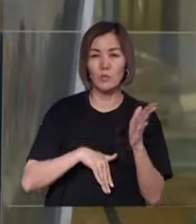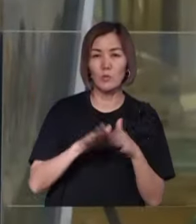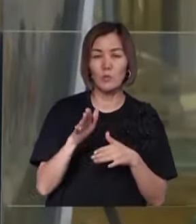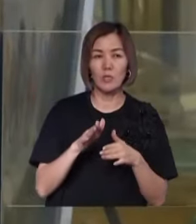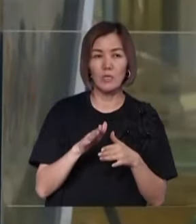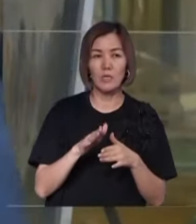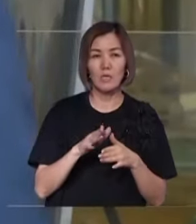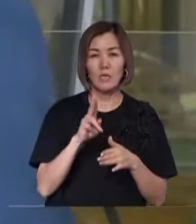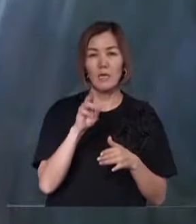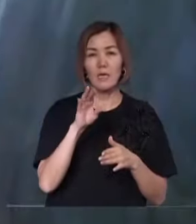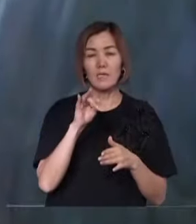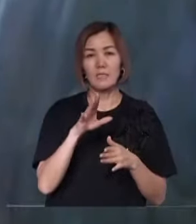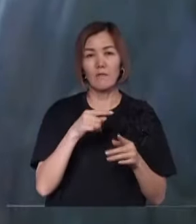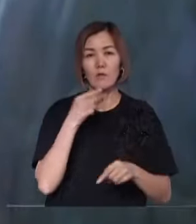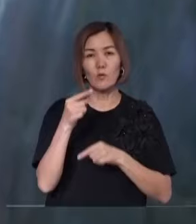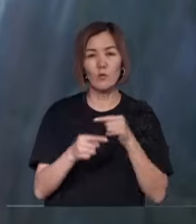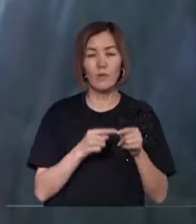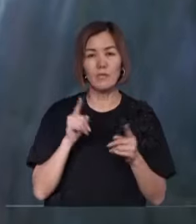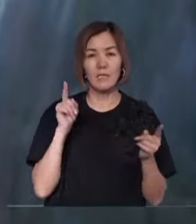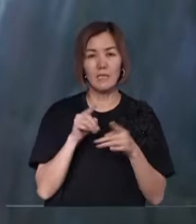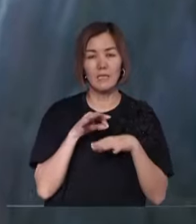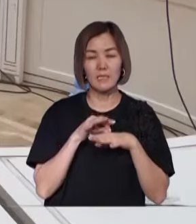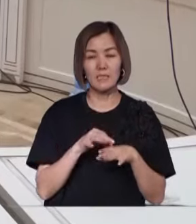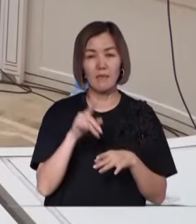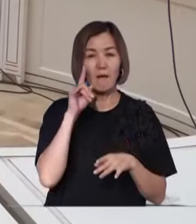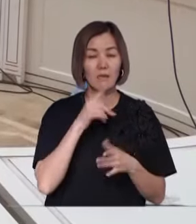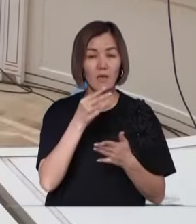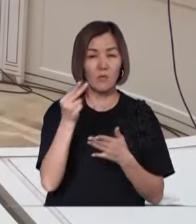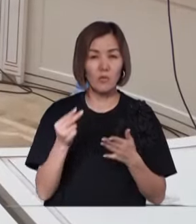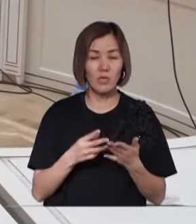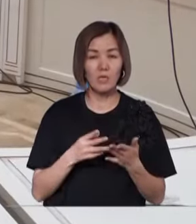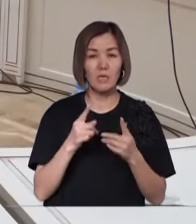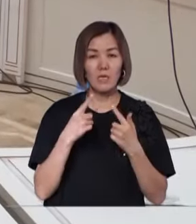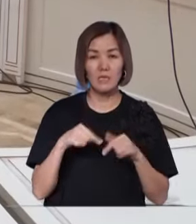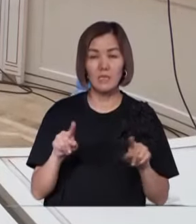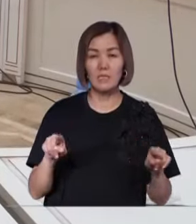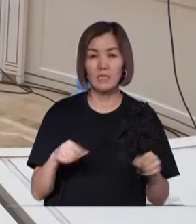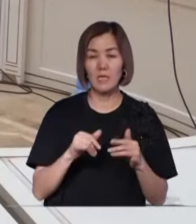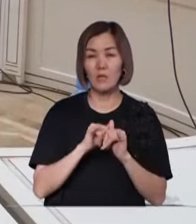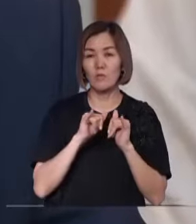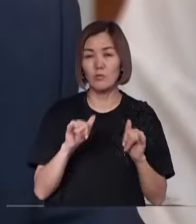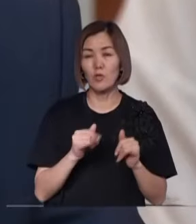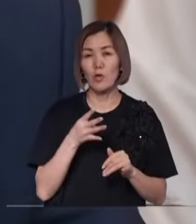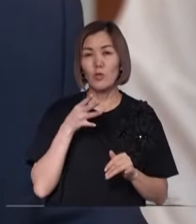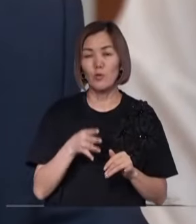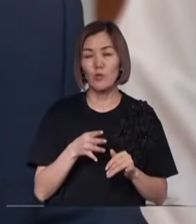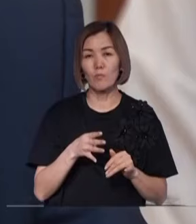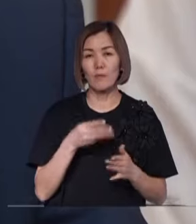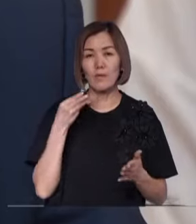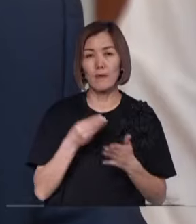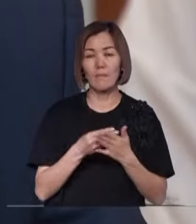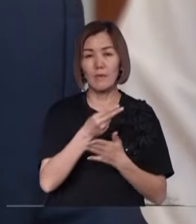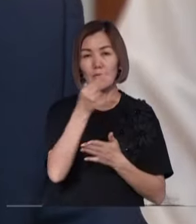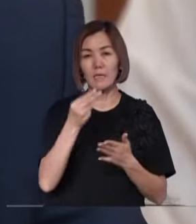мен Әбілқан Қастеевтің ұрпақтары жиналды. Қазақ бейнелеу өнерінің негізін салушы соңына 4000-нан аса бағалы